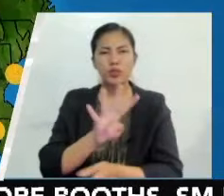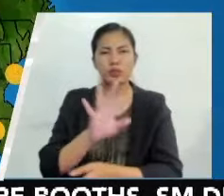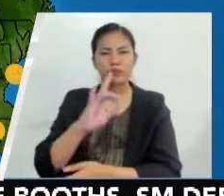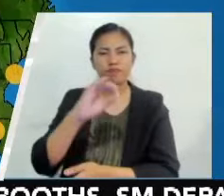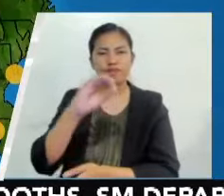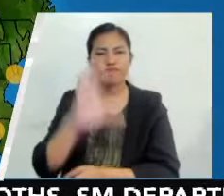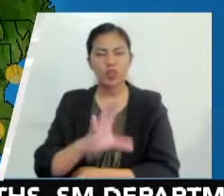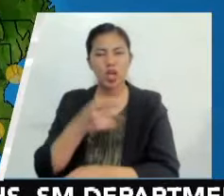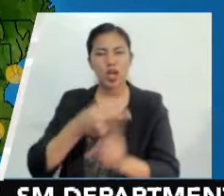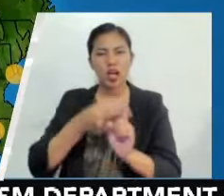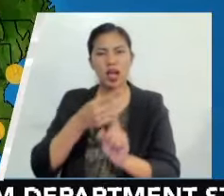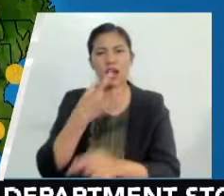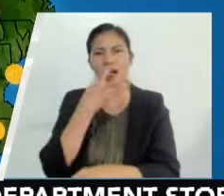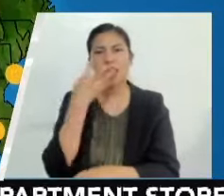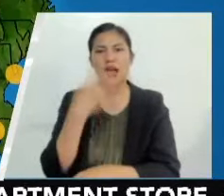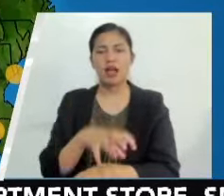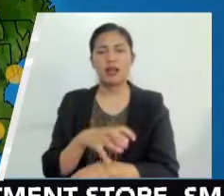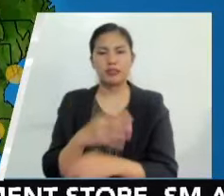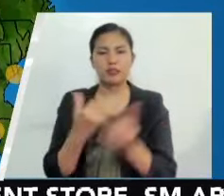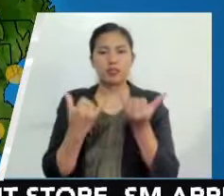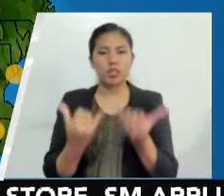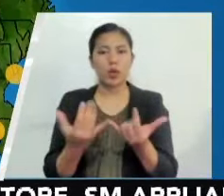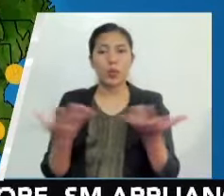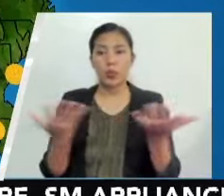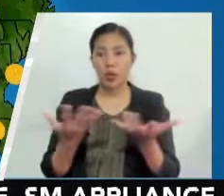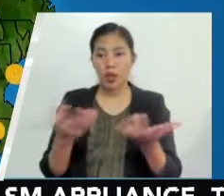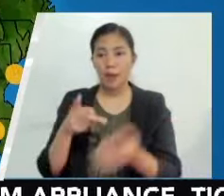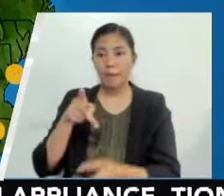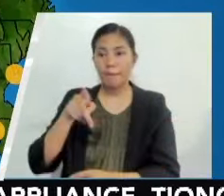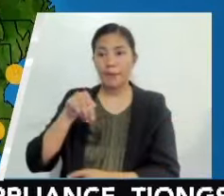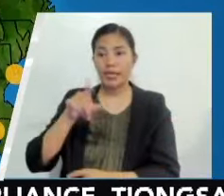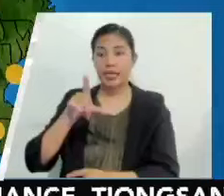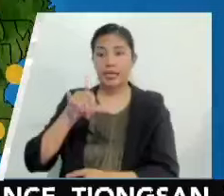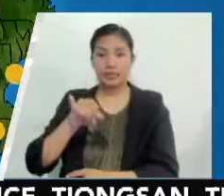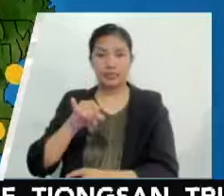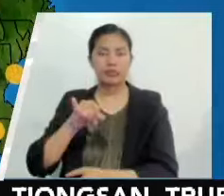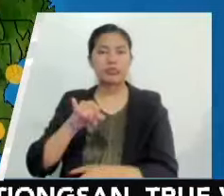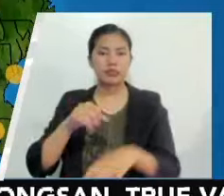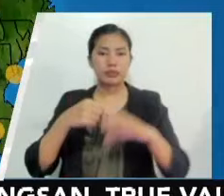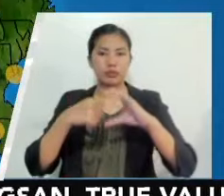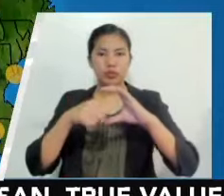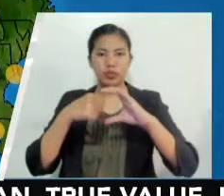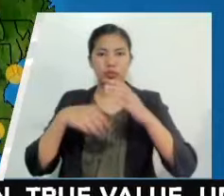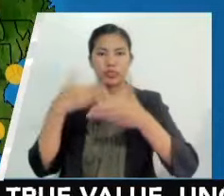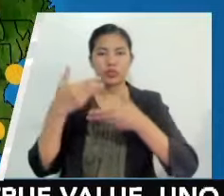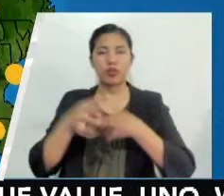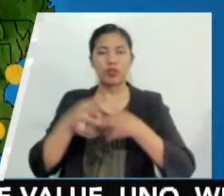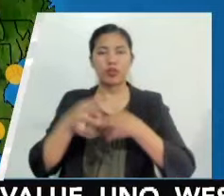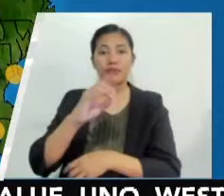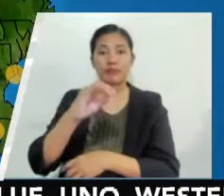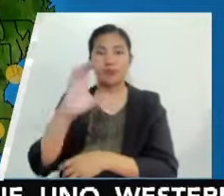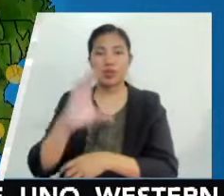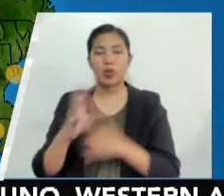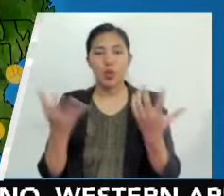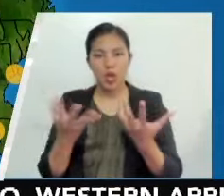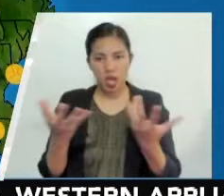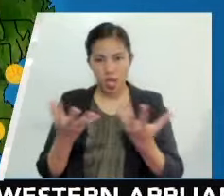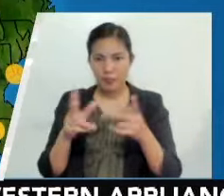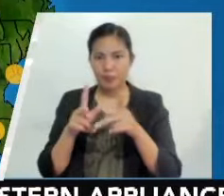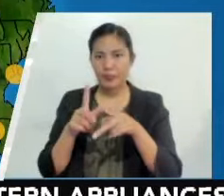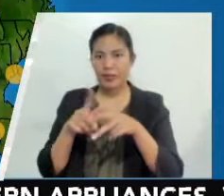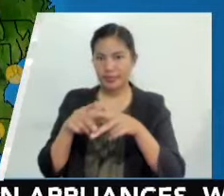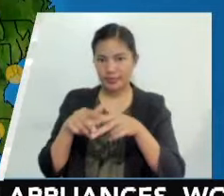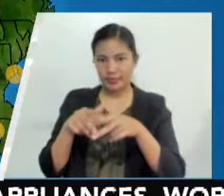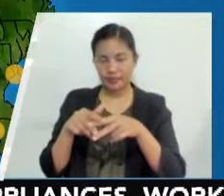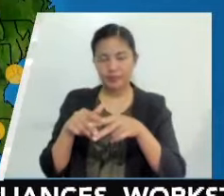damang init ngayong araw sa Pilicamarina Sur. 47 degrees Celsius naman ang posibleng heat index sa Dagupan, Pangasinan.